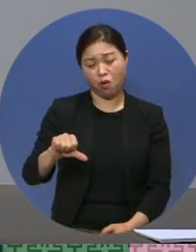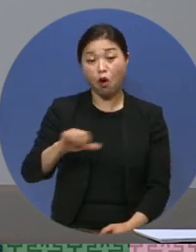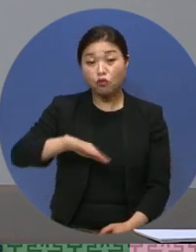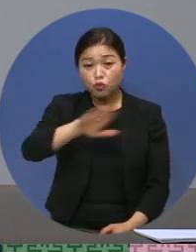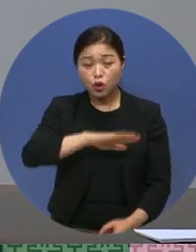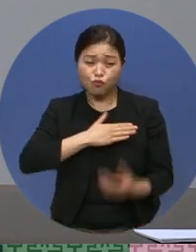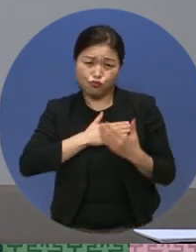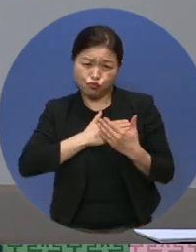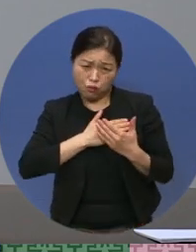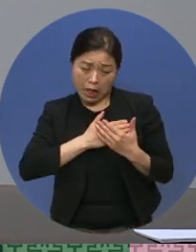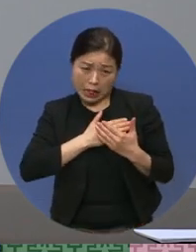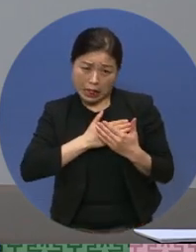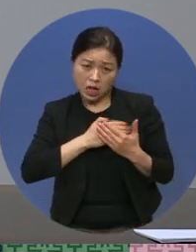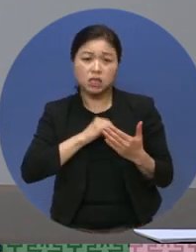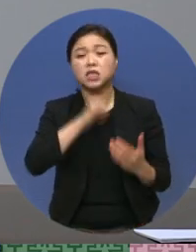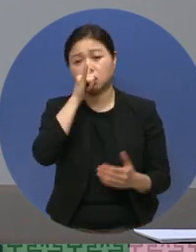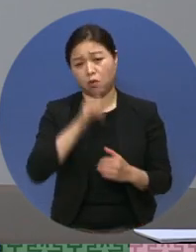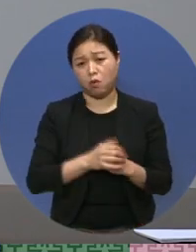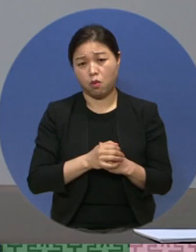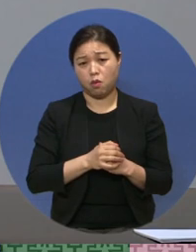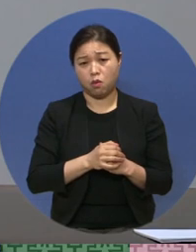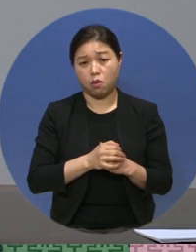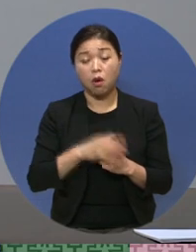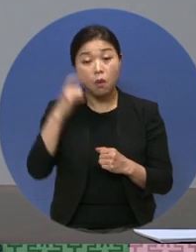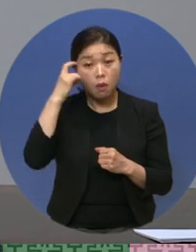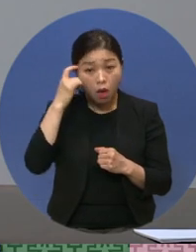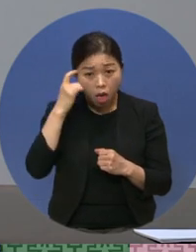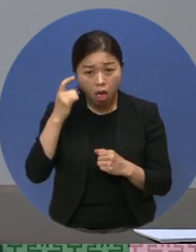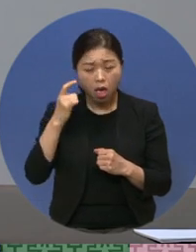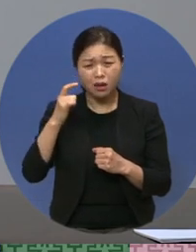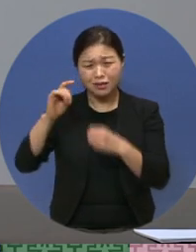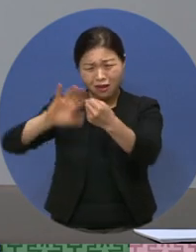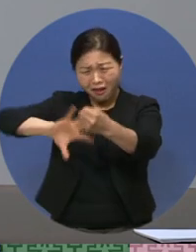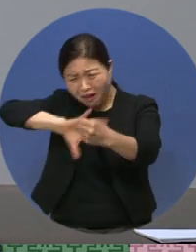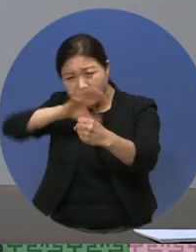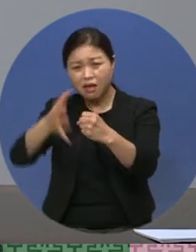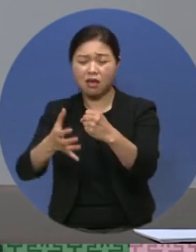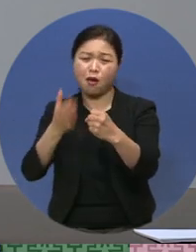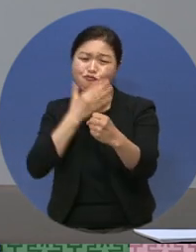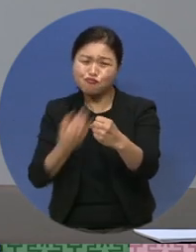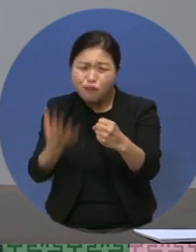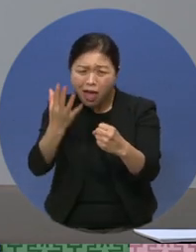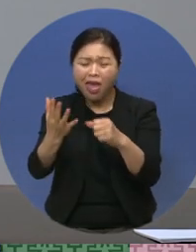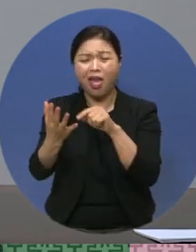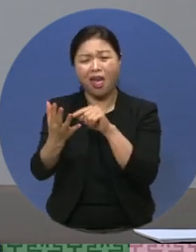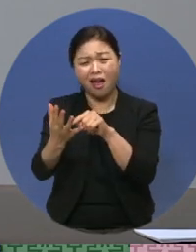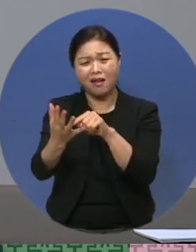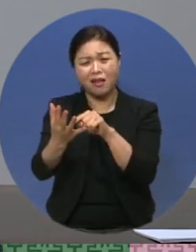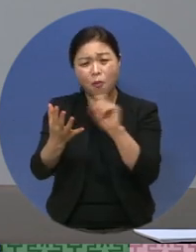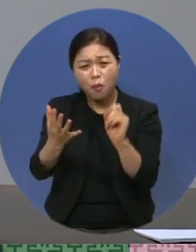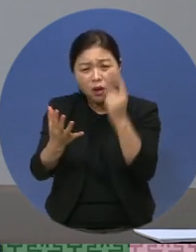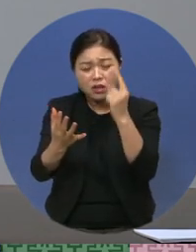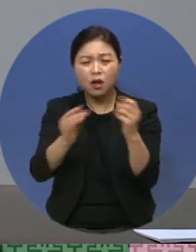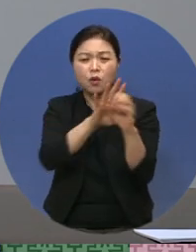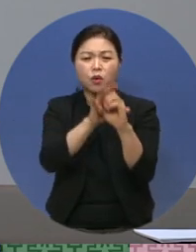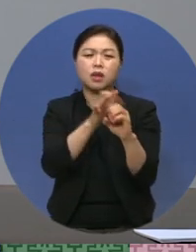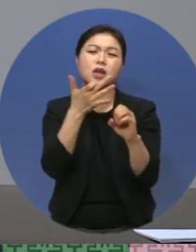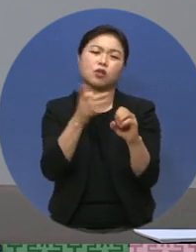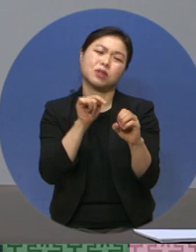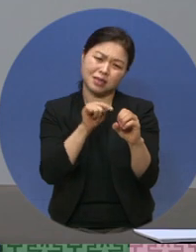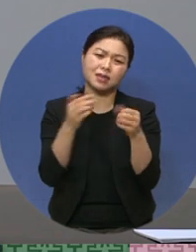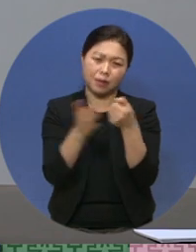하는 것은 전 세계를 흉악한 불행 속에 빠뜨리고 있는 코로나19